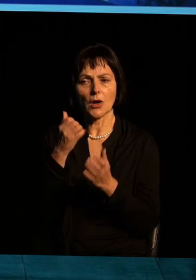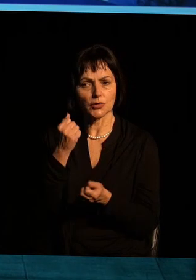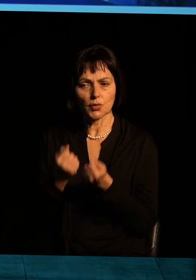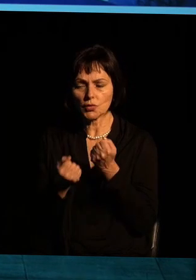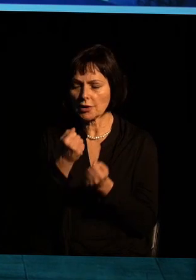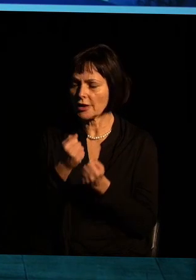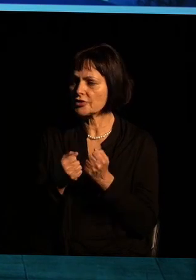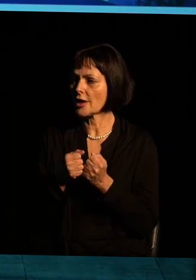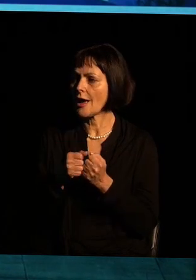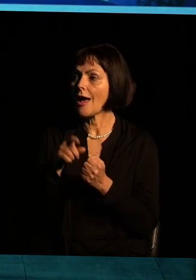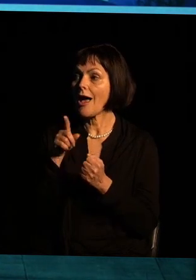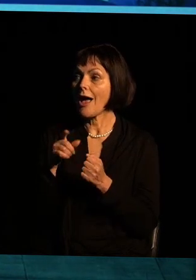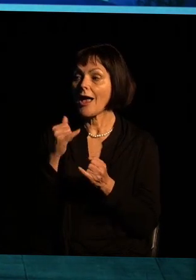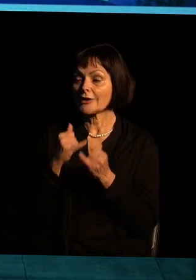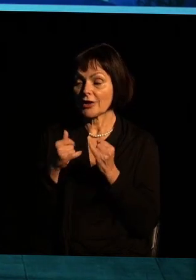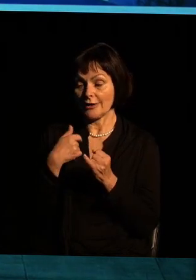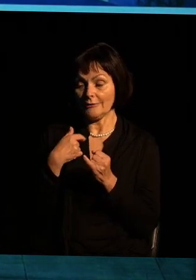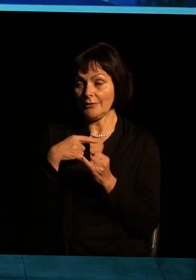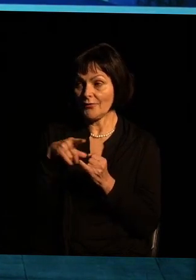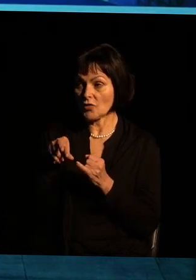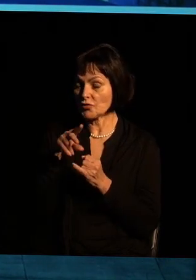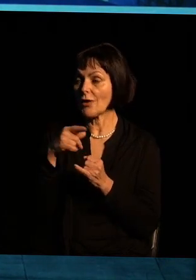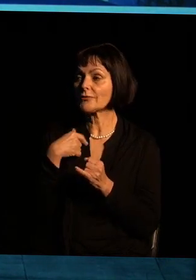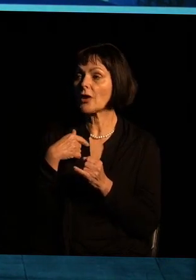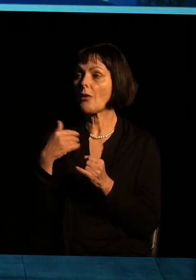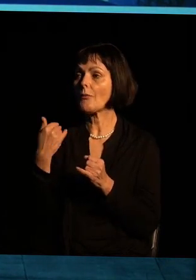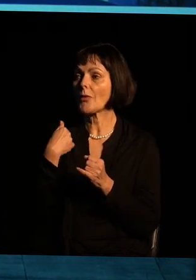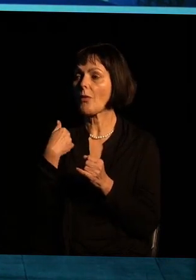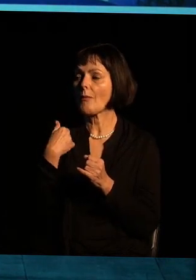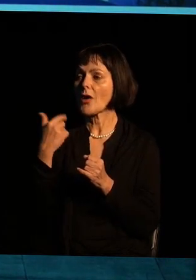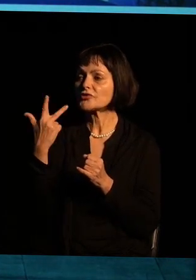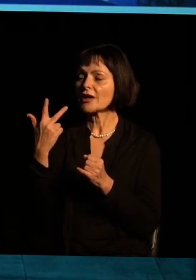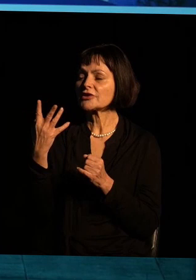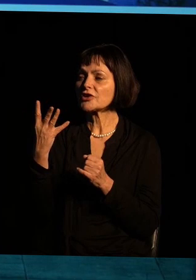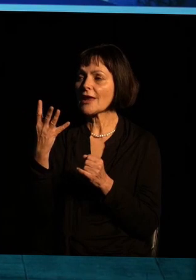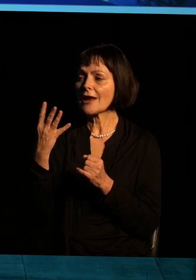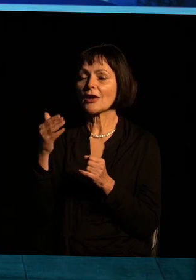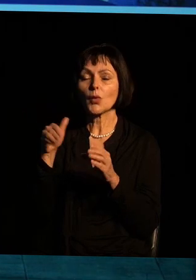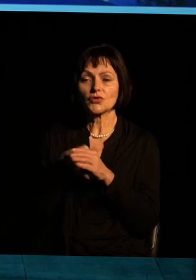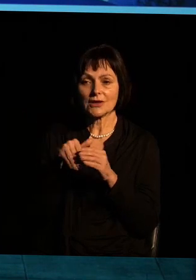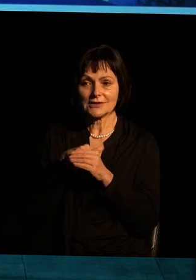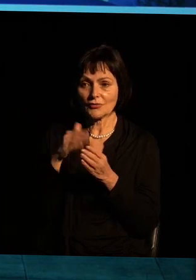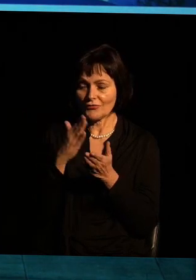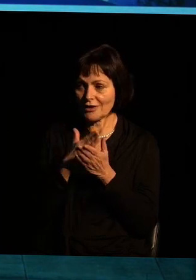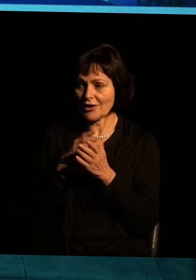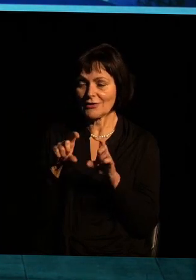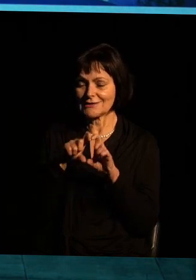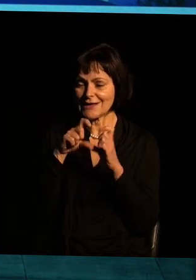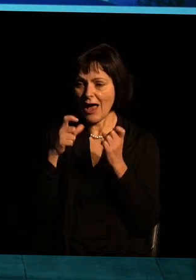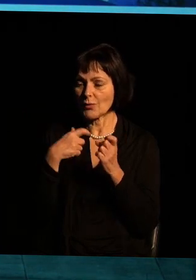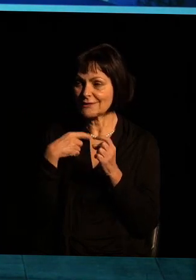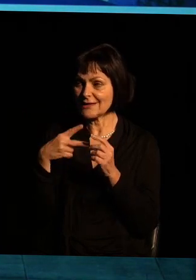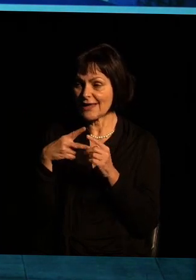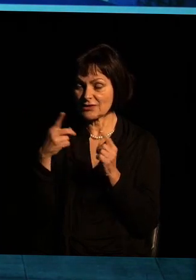trudniejsza i wtedy, kiedy jeszcze ja wchodziłem, to wchodziło po 3 albo 4 uczestników w ciągu całego sezonu,